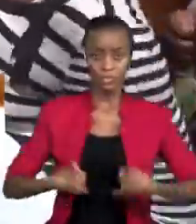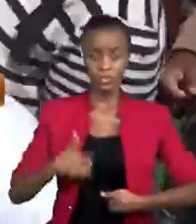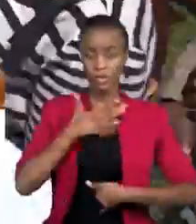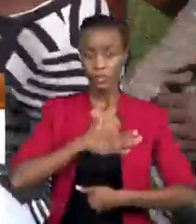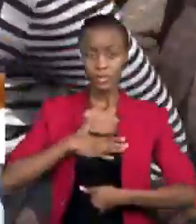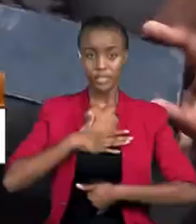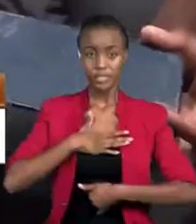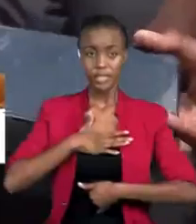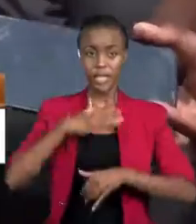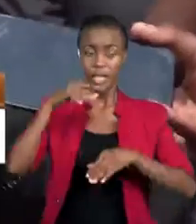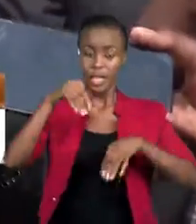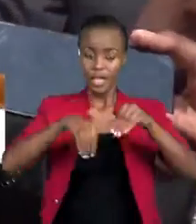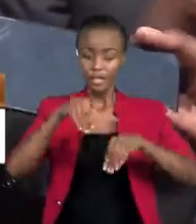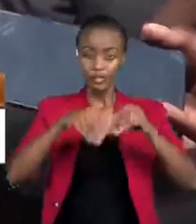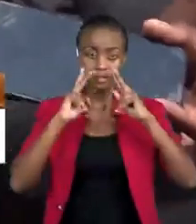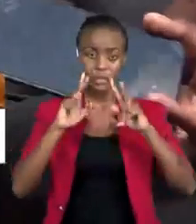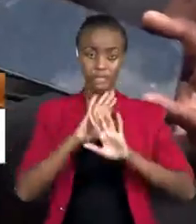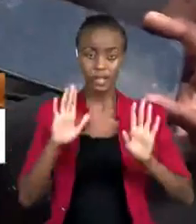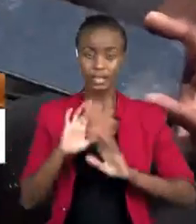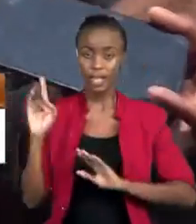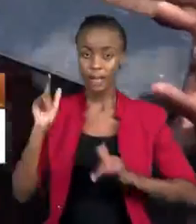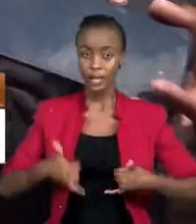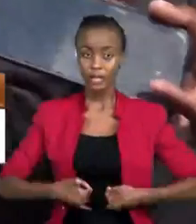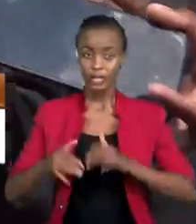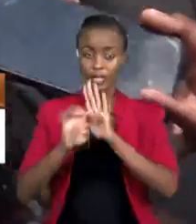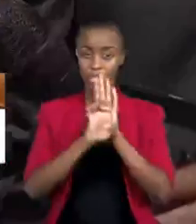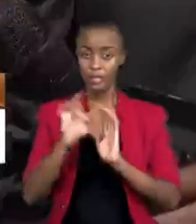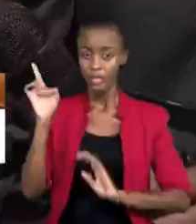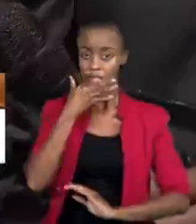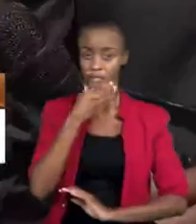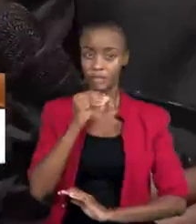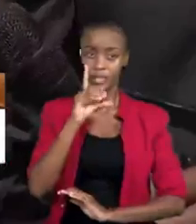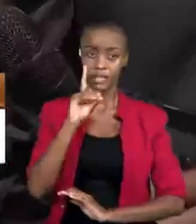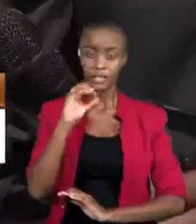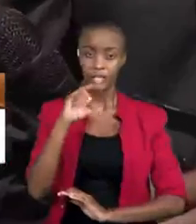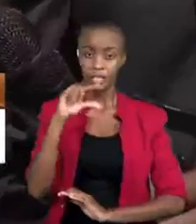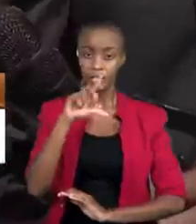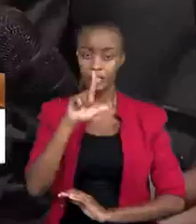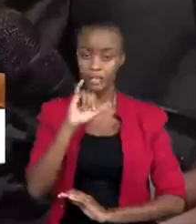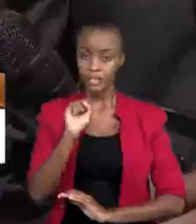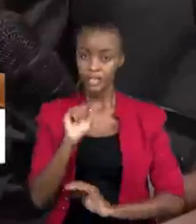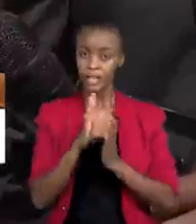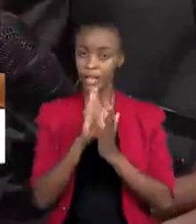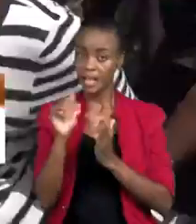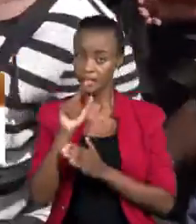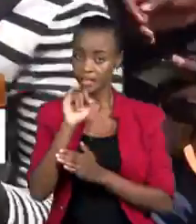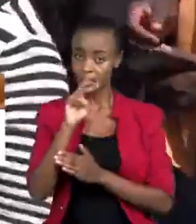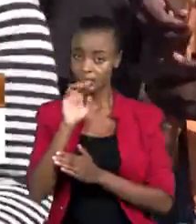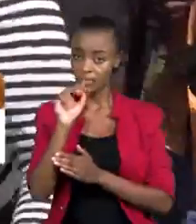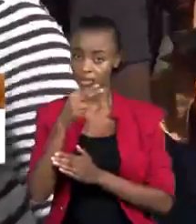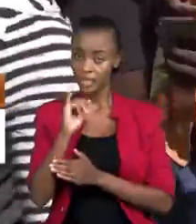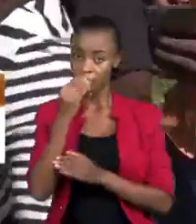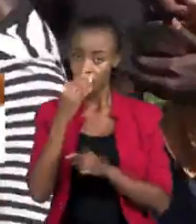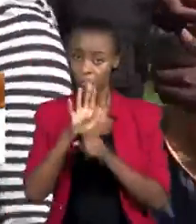zao kwa amani. Vijana wa eneo bunge hilo wakiongozwa na Douglas Ogari na Timothy Nyandusi aidha wameamua kuwa kama